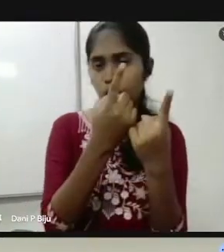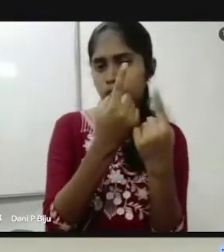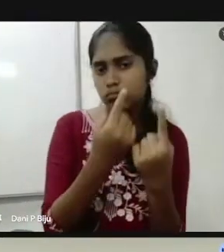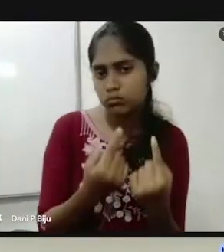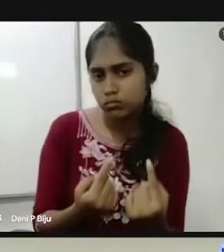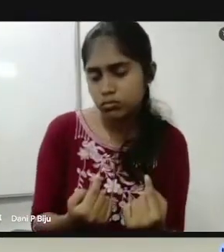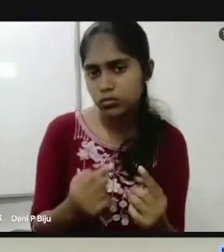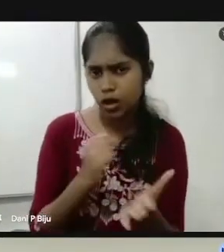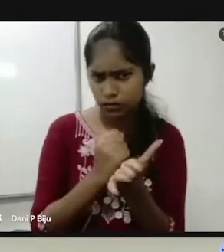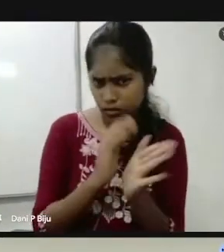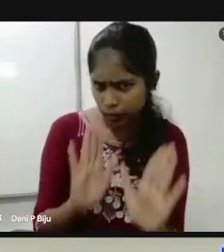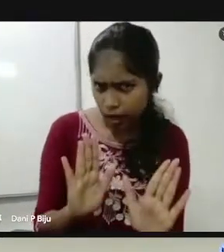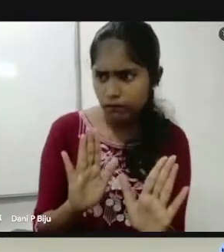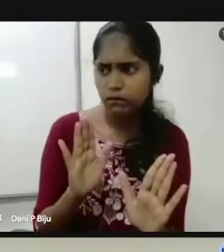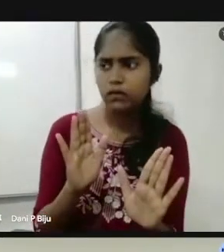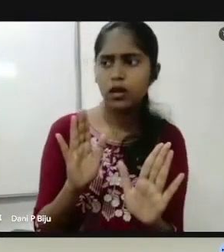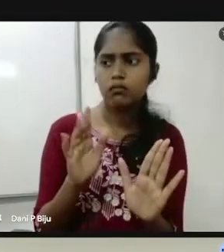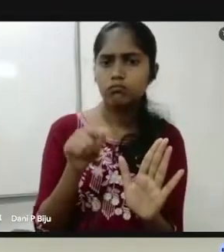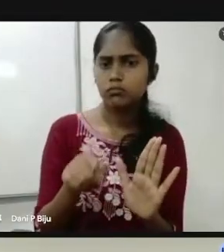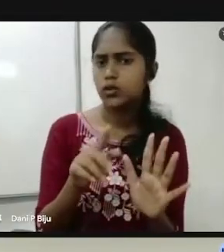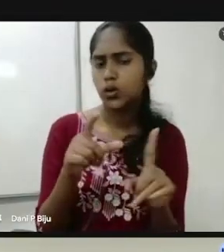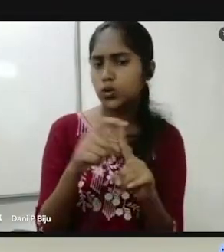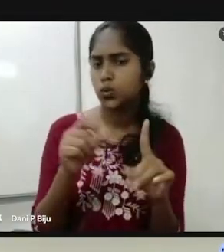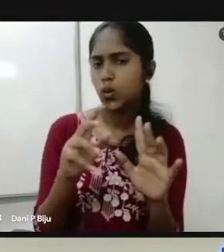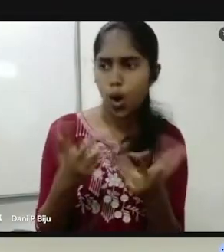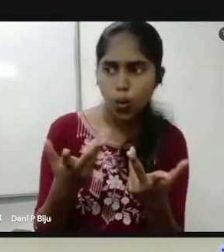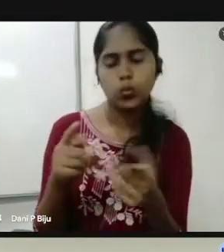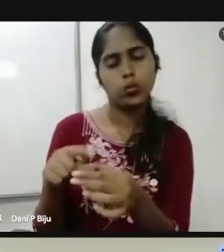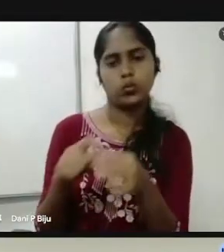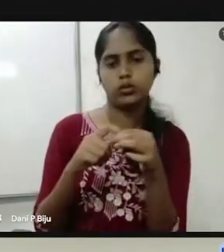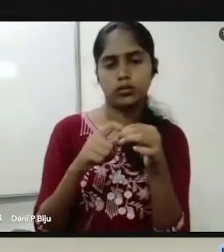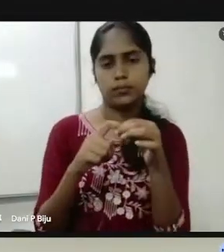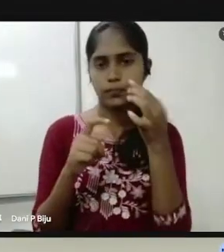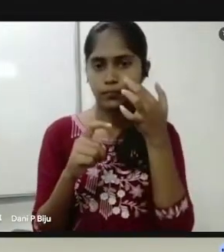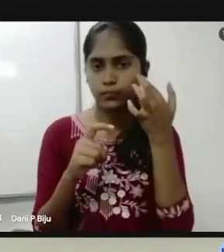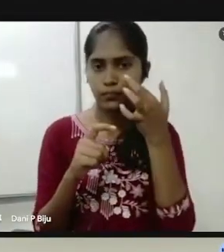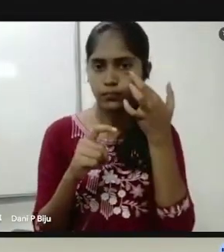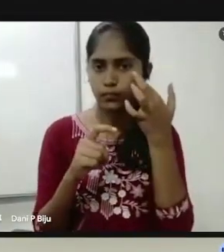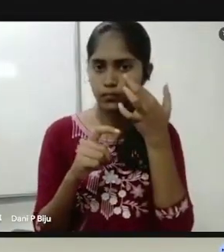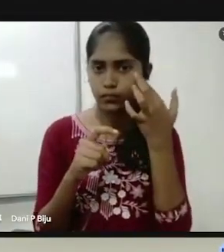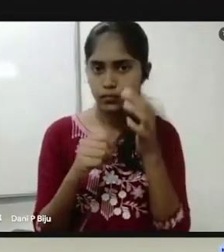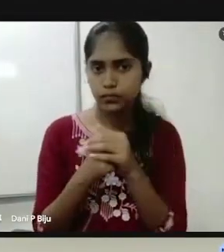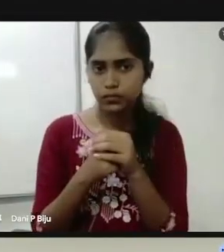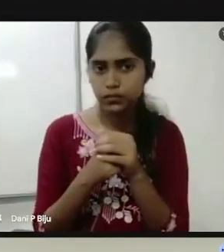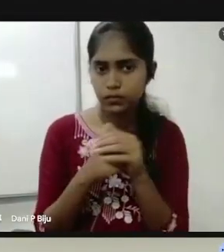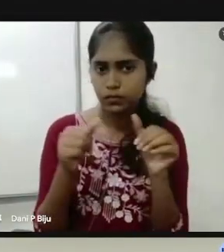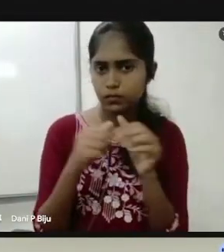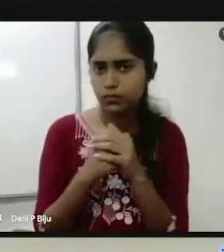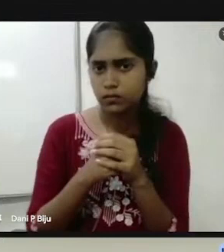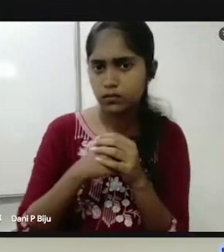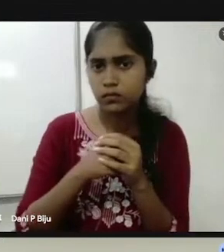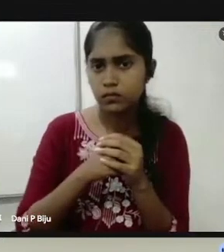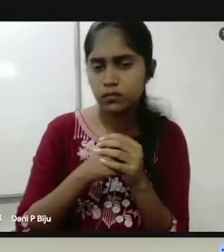എങ്ങനെയാണ്? അത് ഞാൻ എന്റെ സ്ലൈഡിൽ പറഞ്ഞിട്ടുണ്ടായിരുന്നു. AAC ഡെഫിനറ്റ്ലി നമ്മൾ അതൊരാൾക്ക്